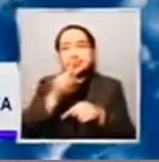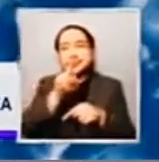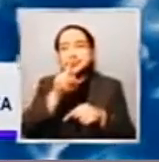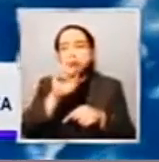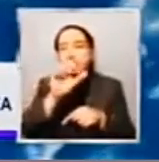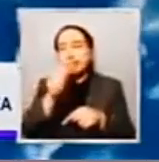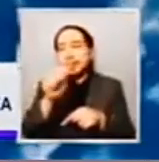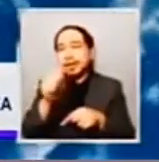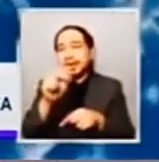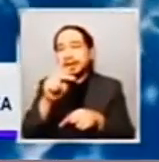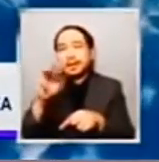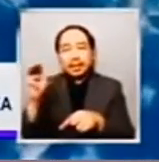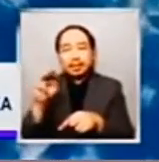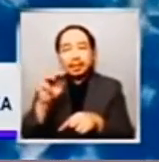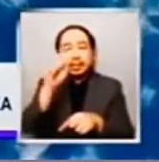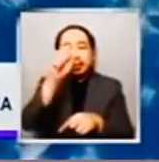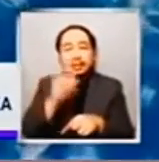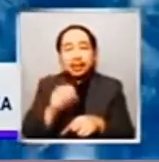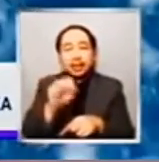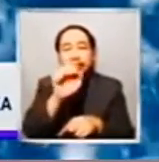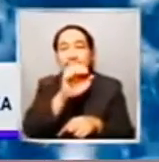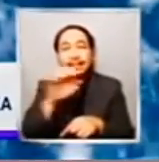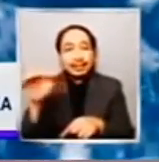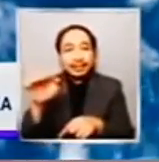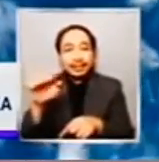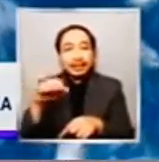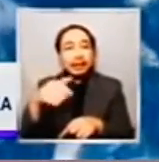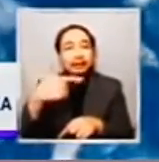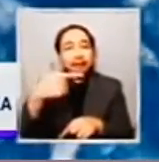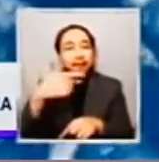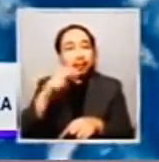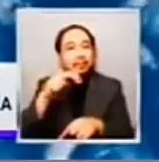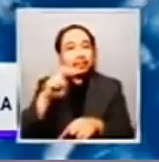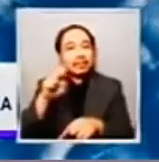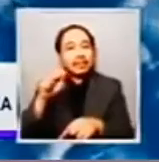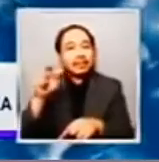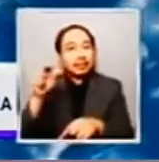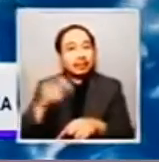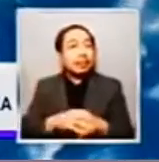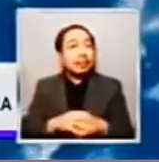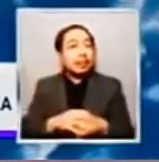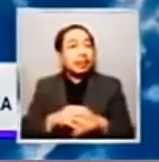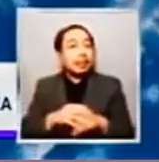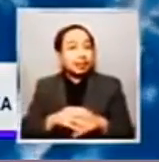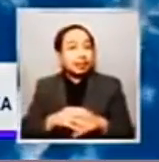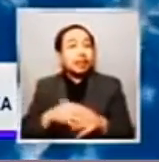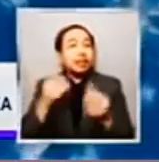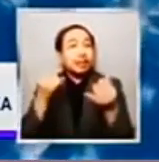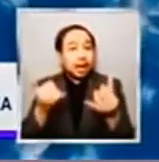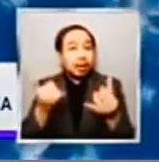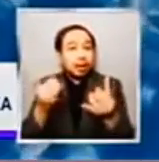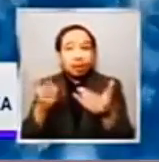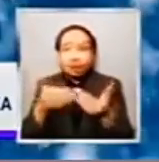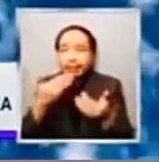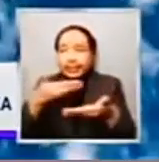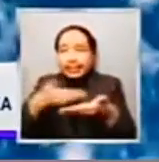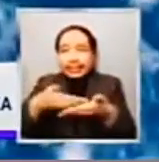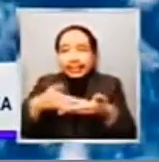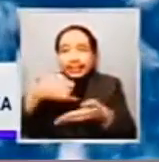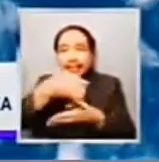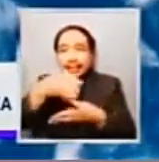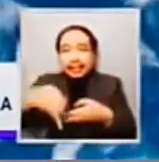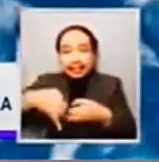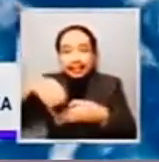kilometers southeast ng General Santos City. At kung makikita nyo mga kapuso, halos nasa may boundary na po yan ng ating Philippine Area